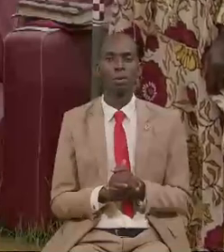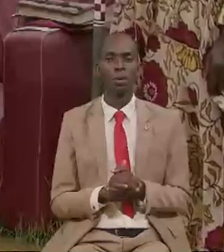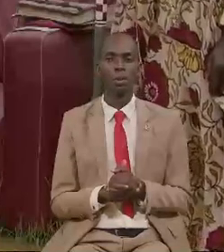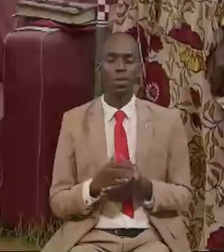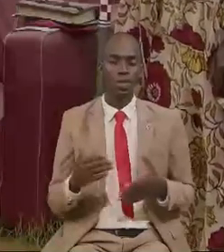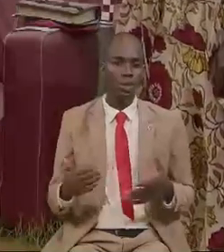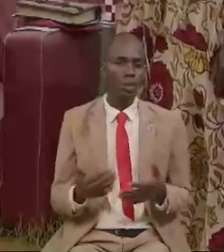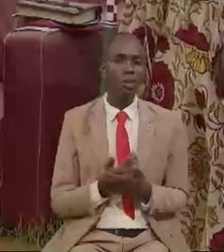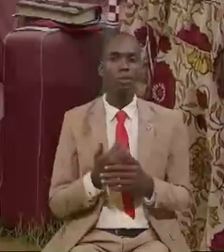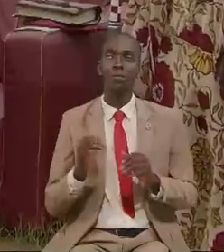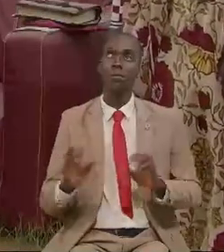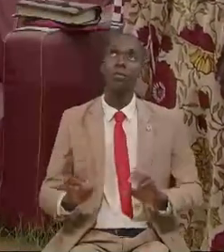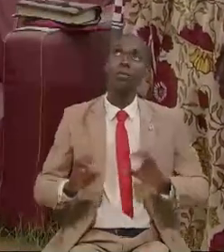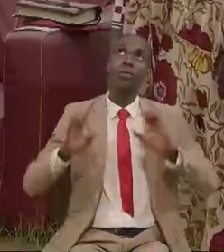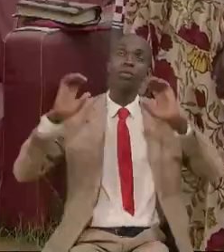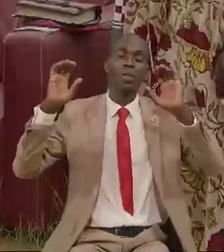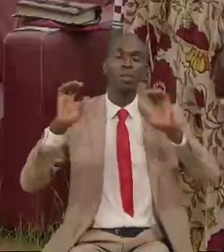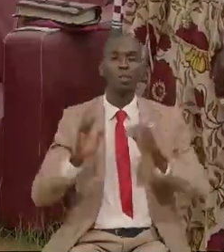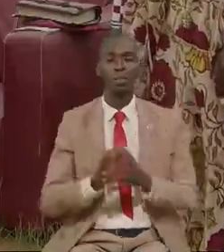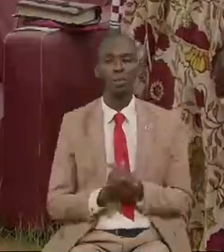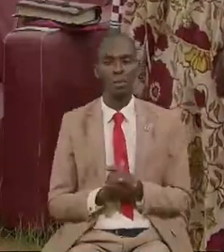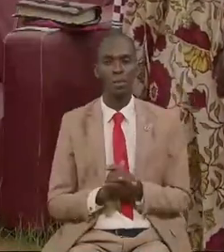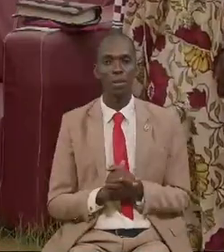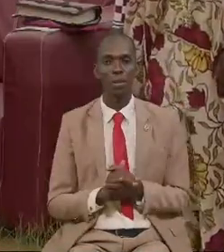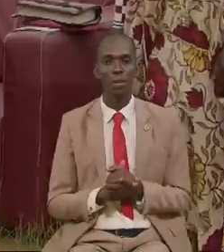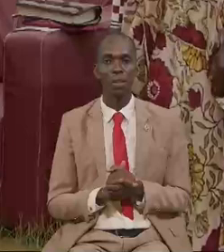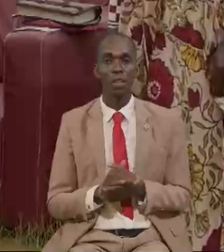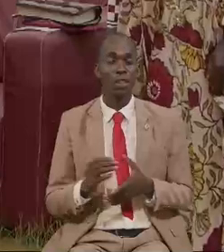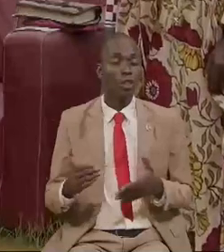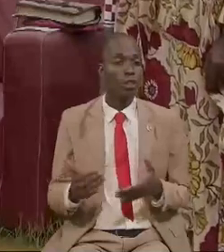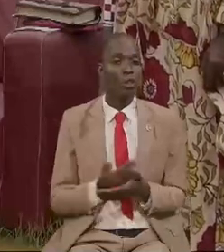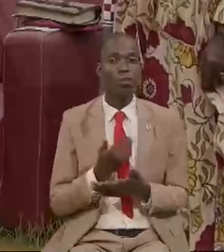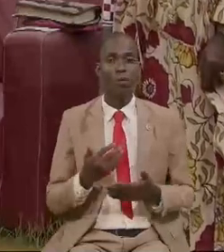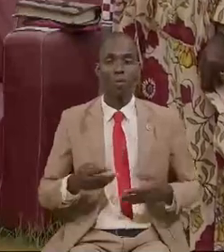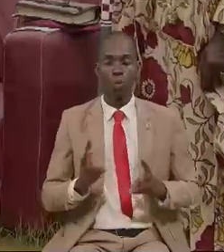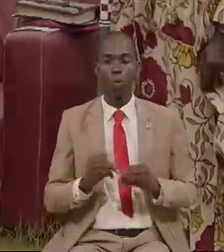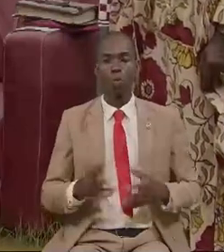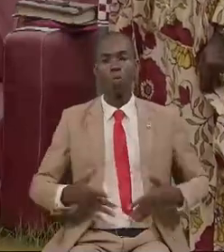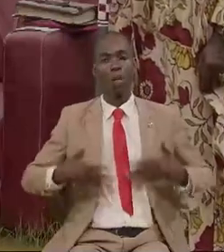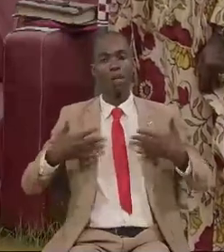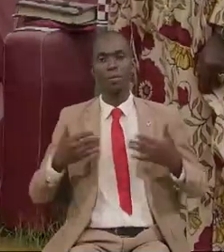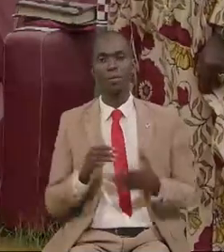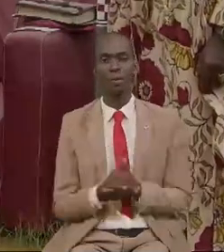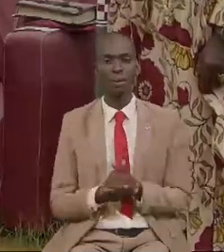Une nouvelle dévotion, un nouveau langage, un nouveau style de vie.